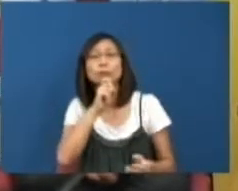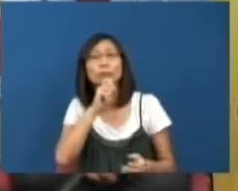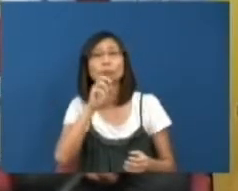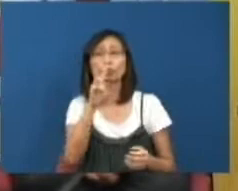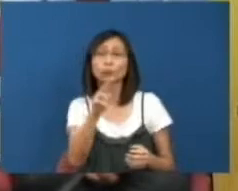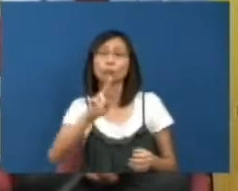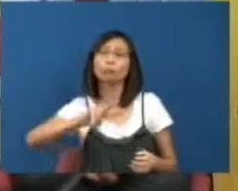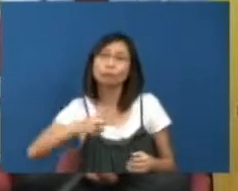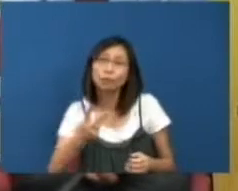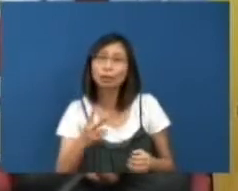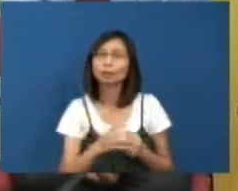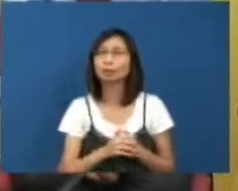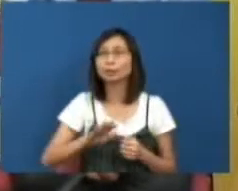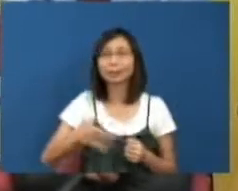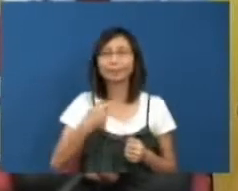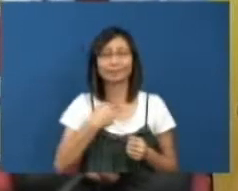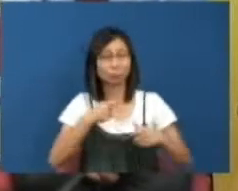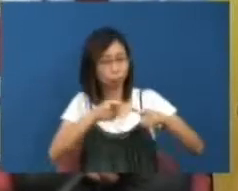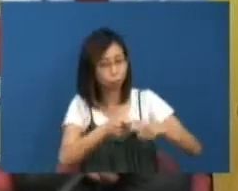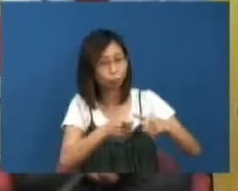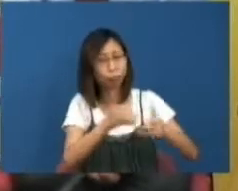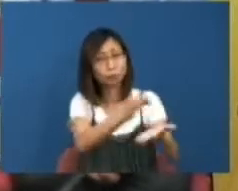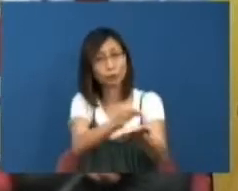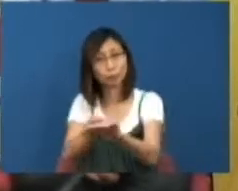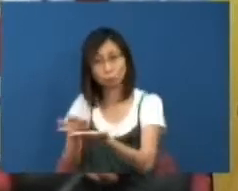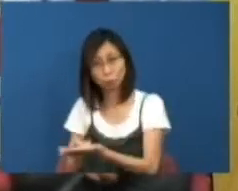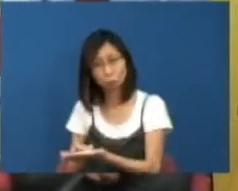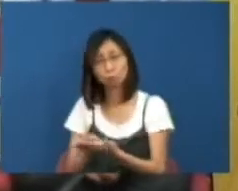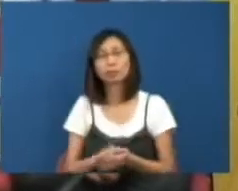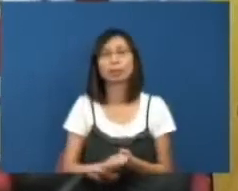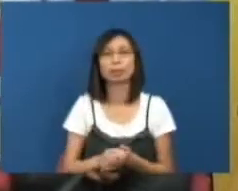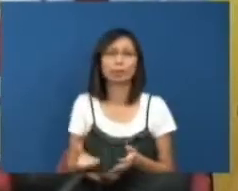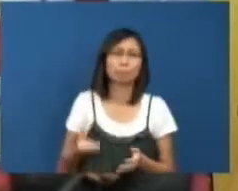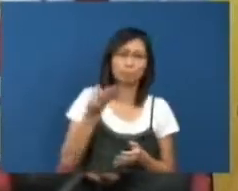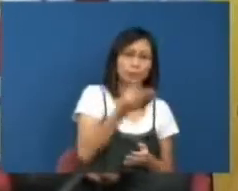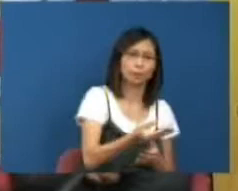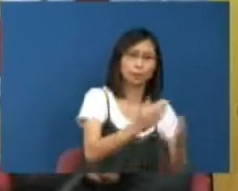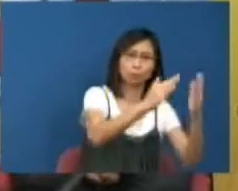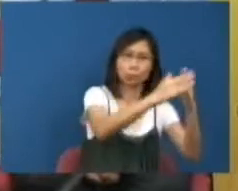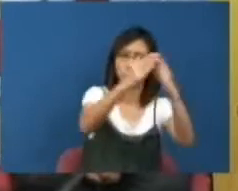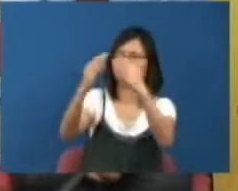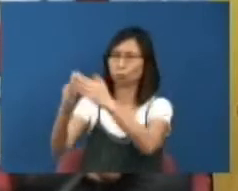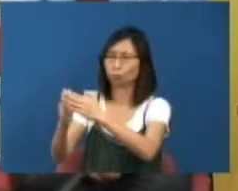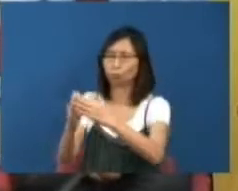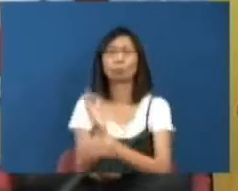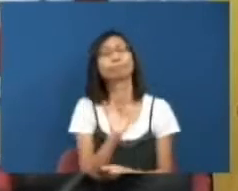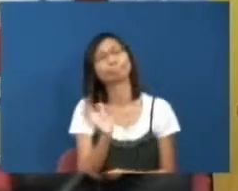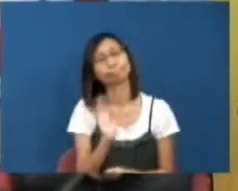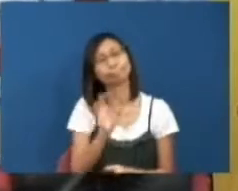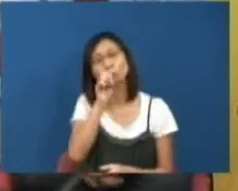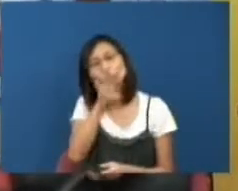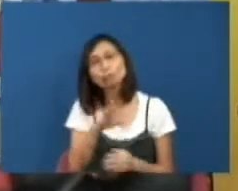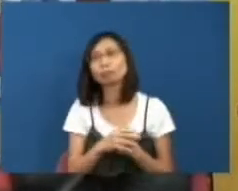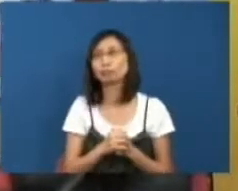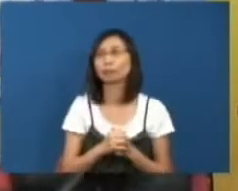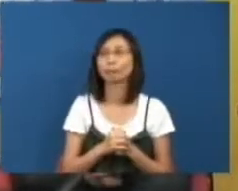過佢就話要喺公眾地方，但係佢就冇話肯資助每一個單位嘅天台屋。係 啦， 係咪而家就係咁嘅問